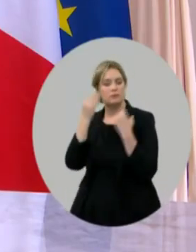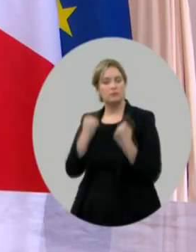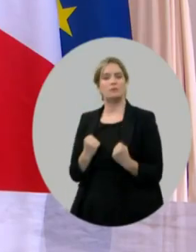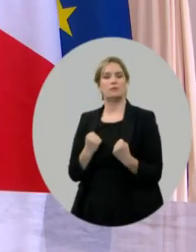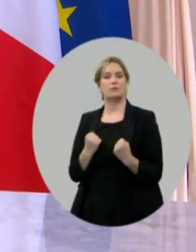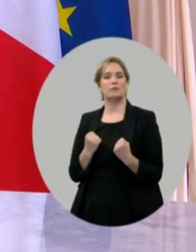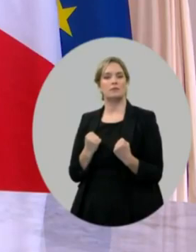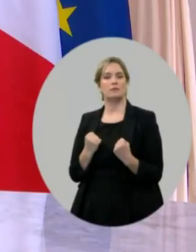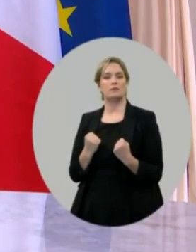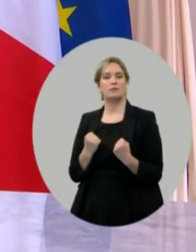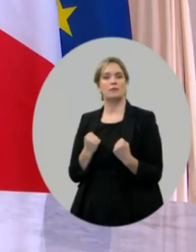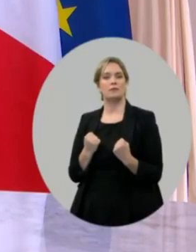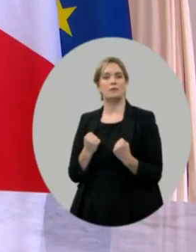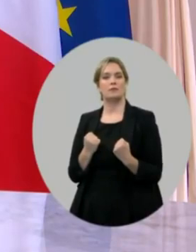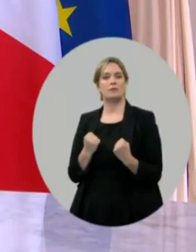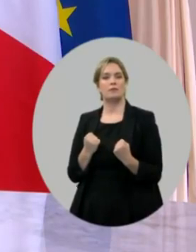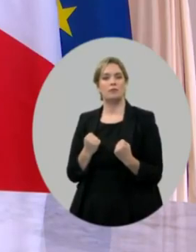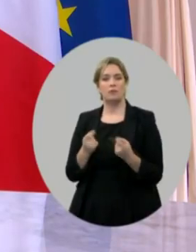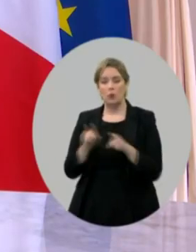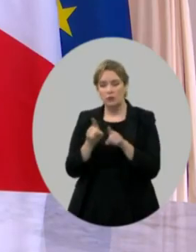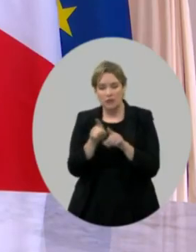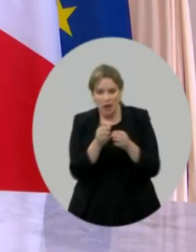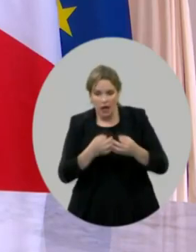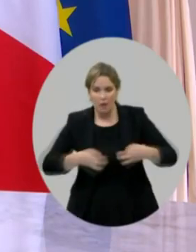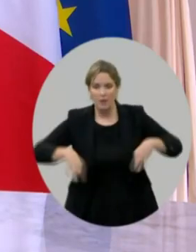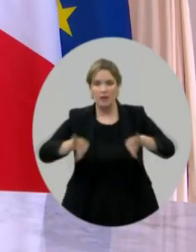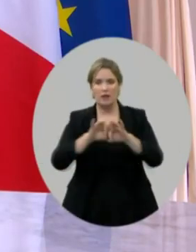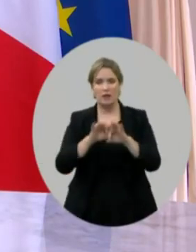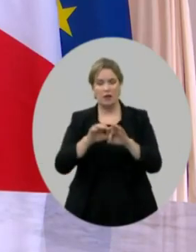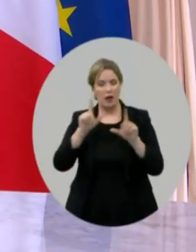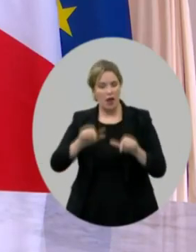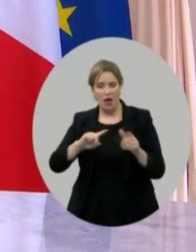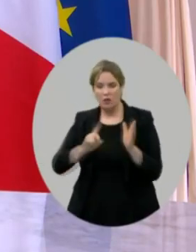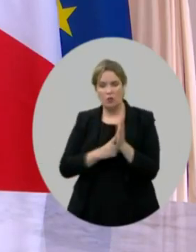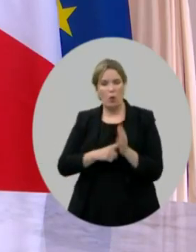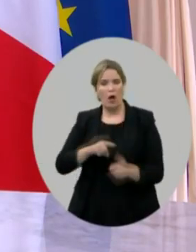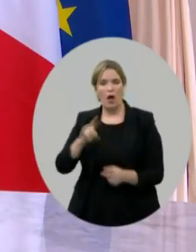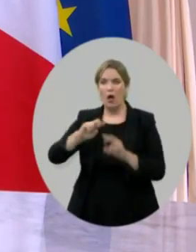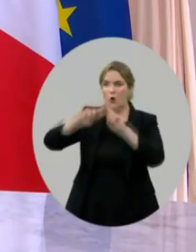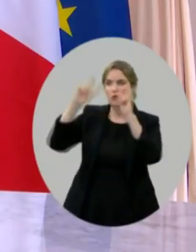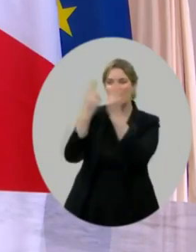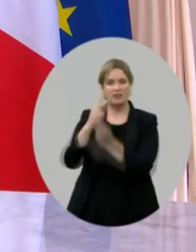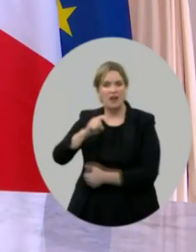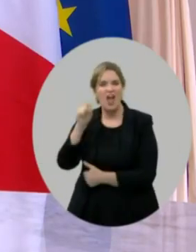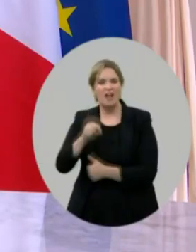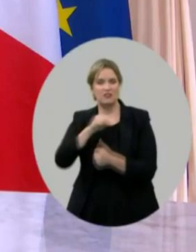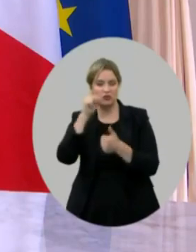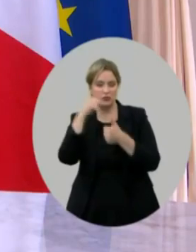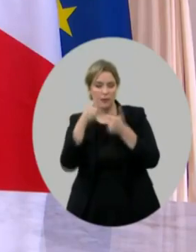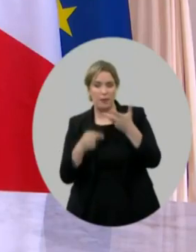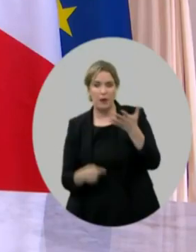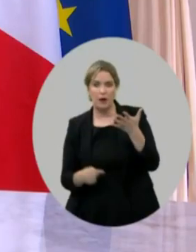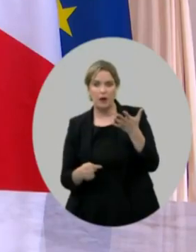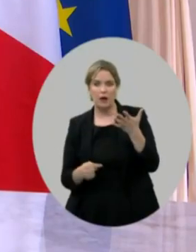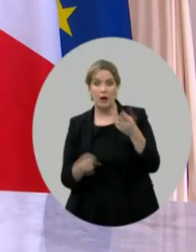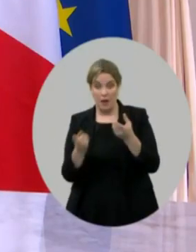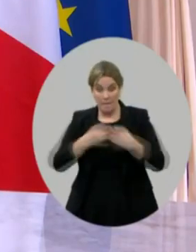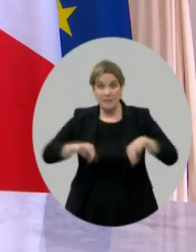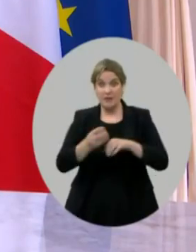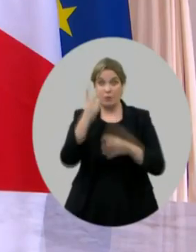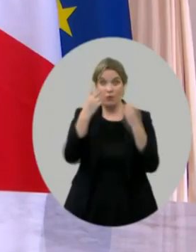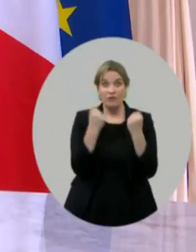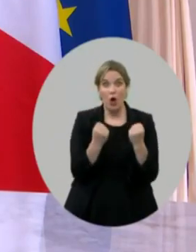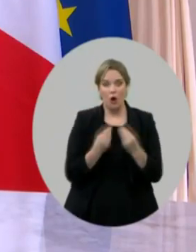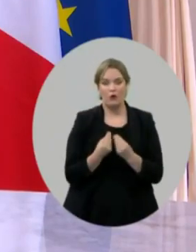un pays fort, avec une exigence universelle, qui, parce qu'il est plus fort,